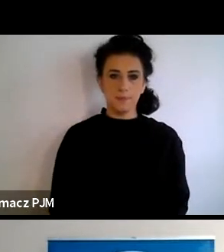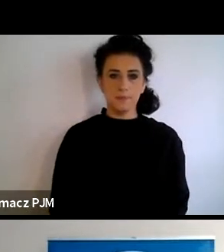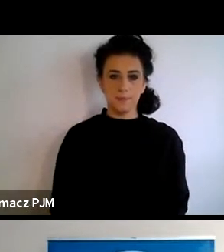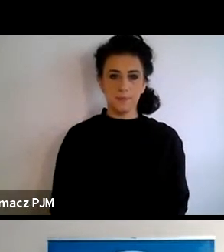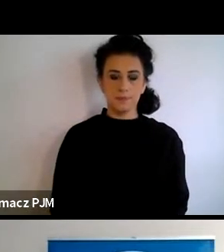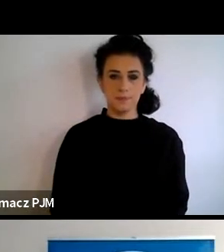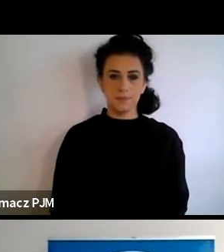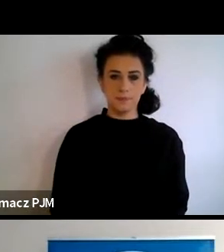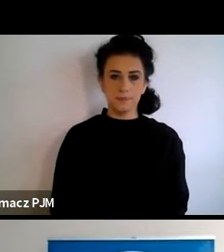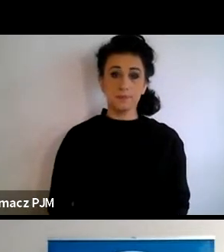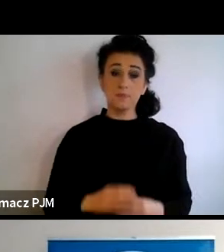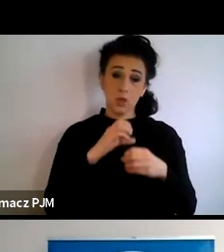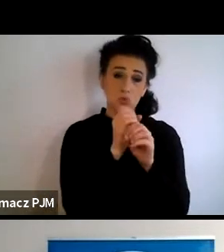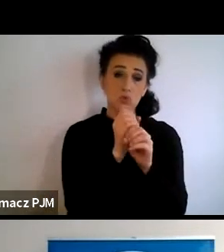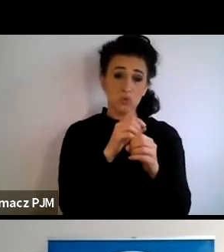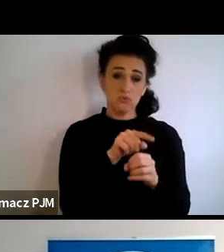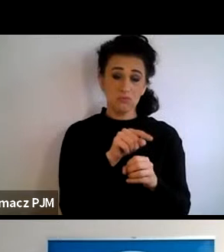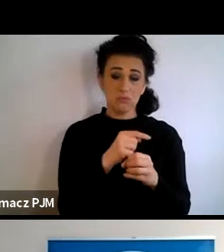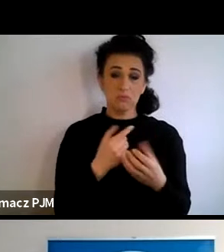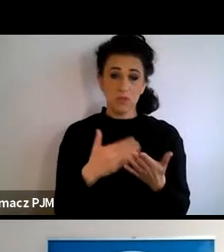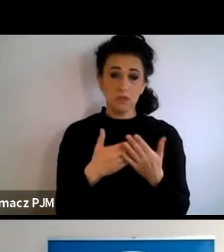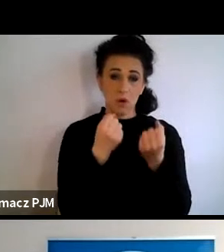pracę na Zoomie tak się mocno obciąża.